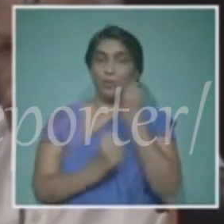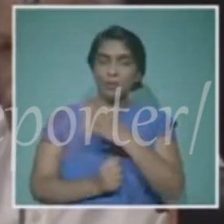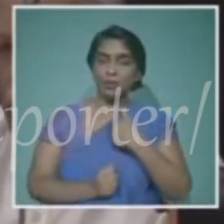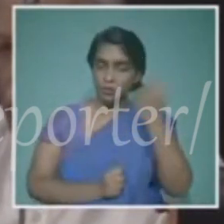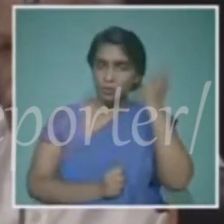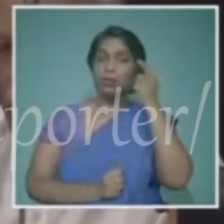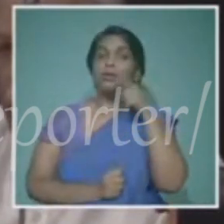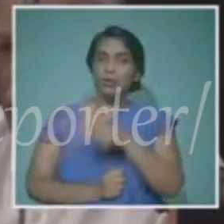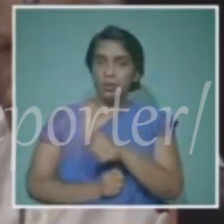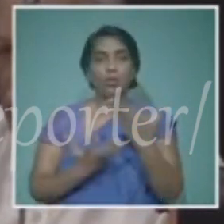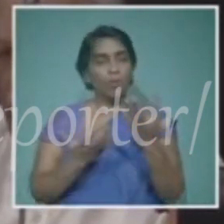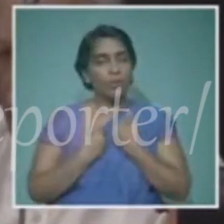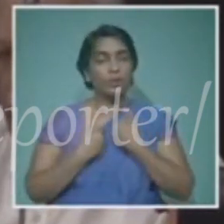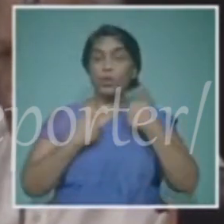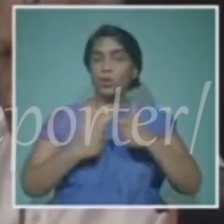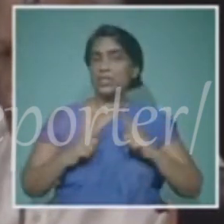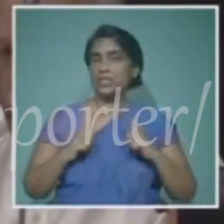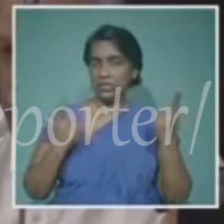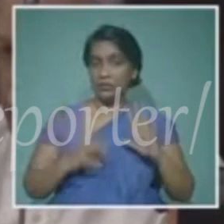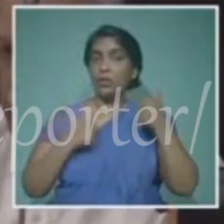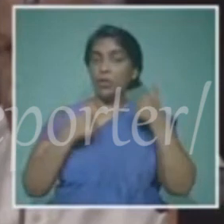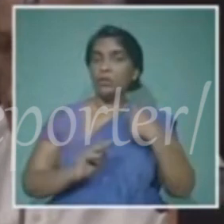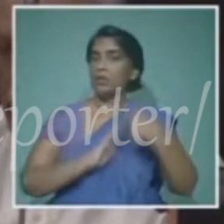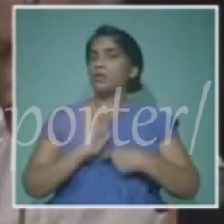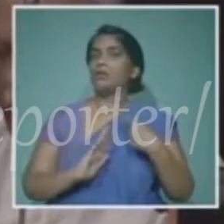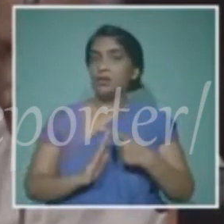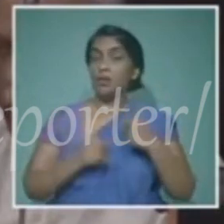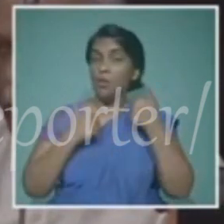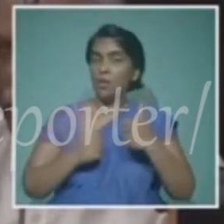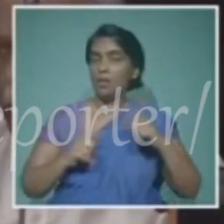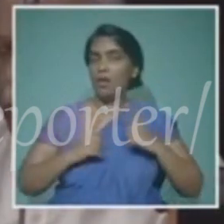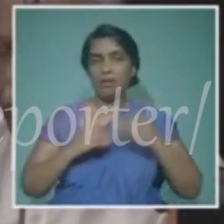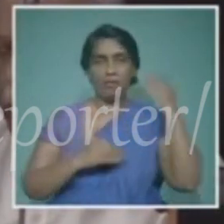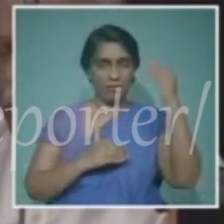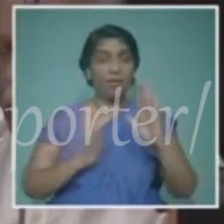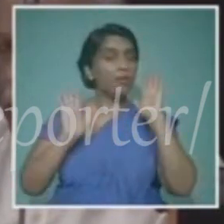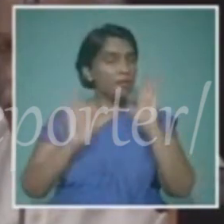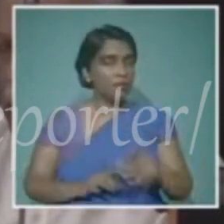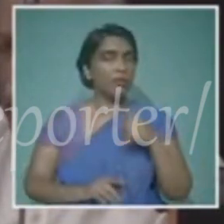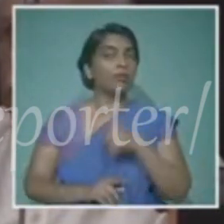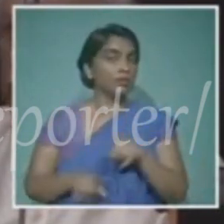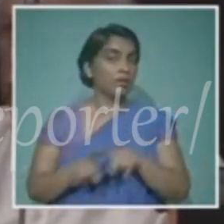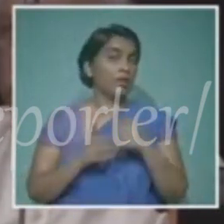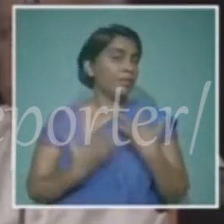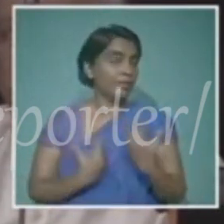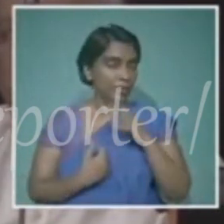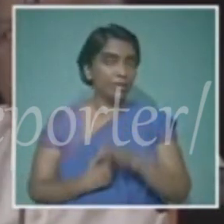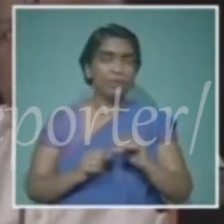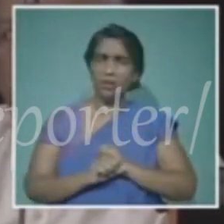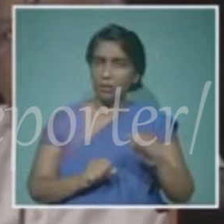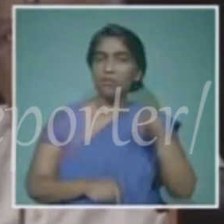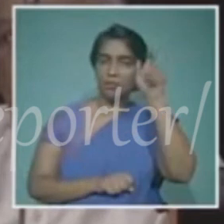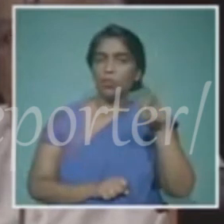දන්නවා. ඔවුන්ට අවශ්‍ය යහපත් ජීවිතයක්, යහපත් රටක්, යහපත් අනාගතයක්. හැබැයි එහෙම අවශ්‍ය නැති